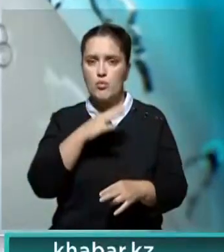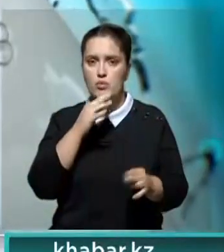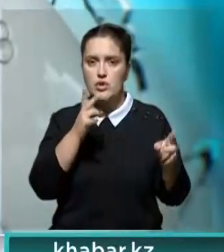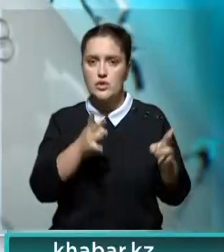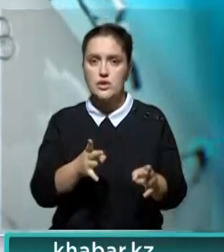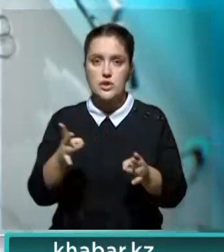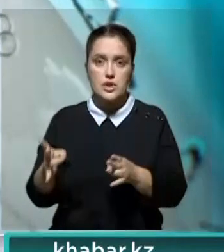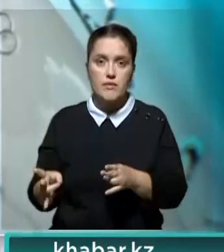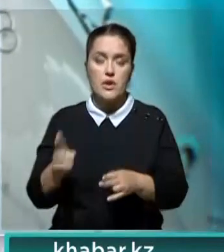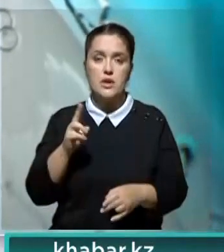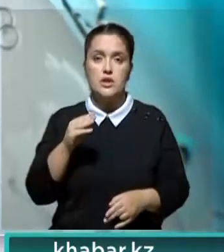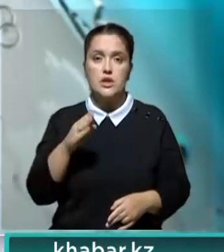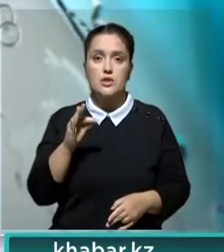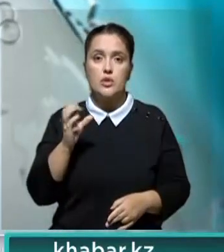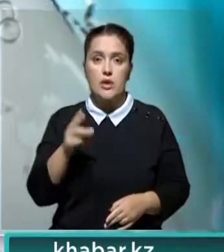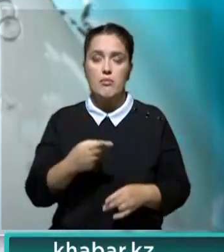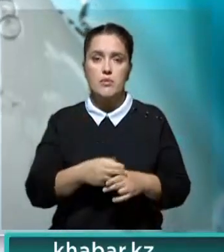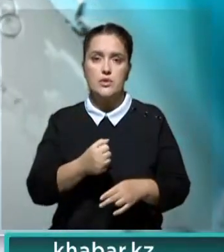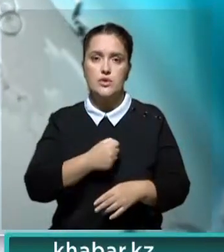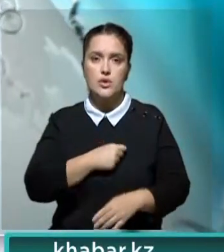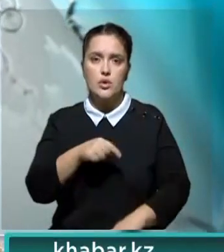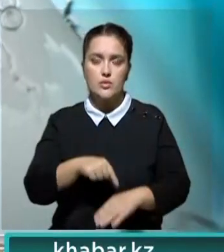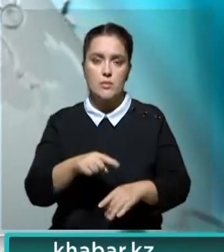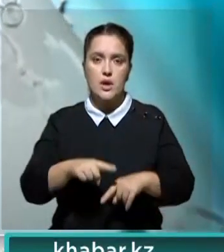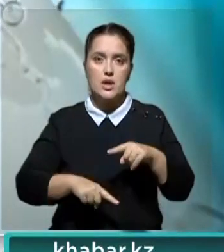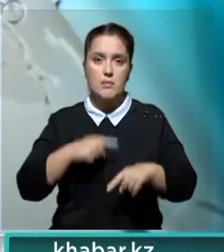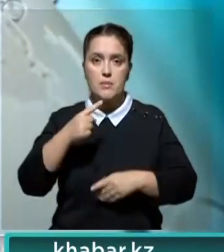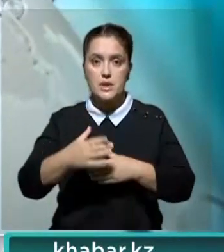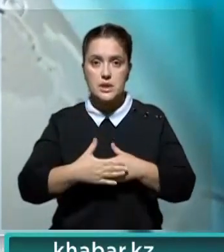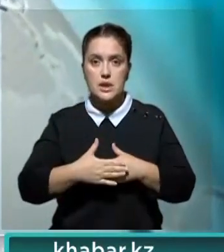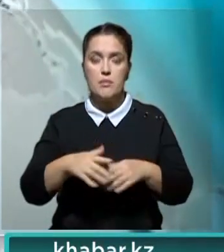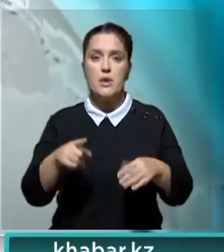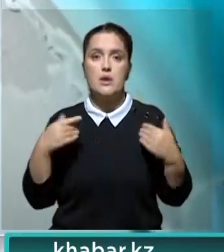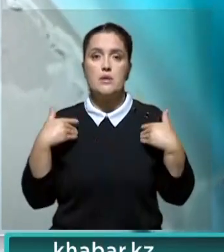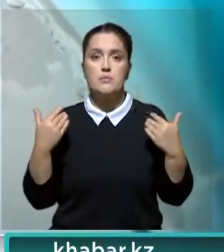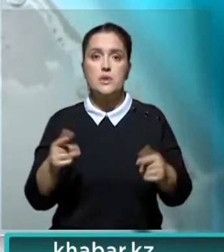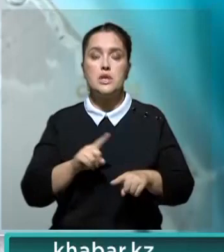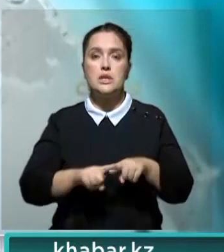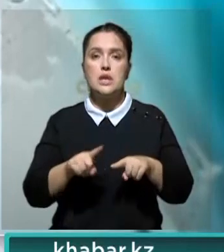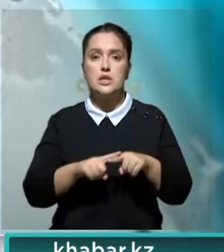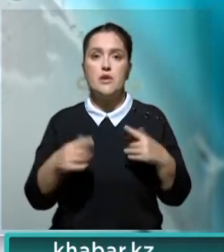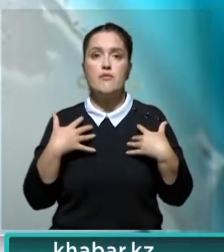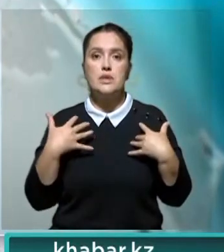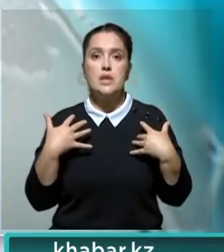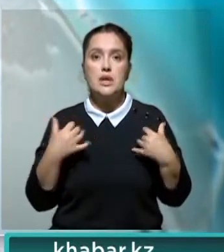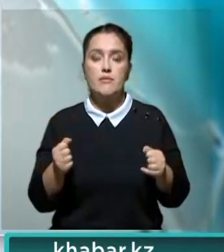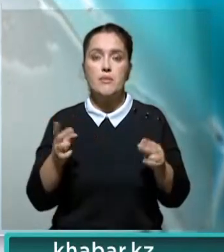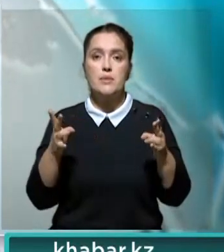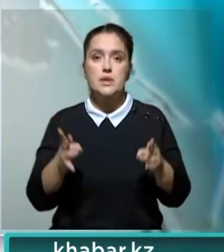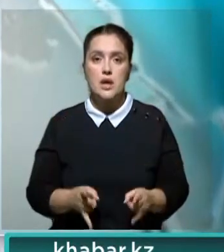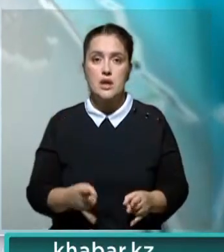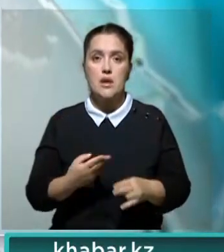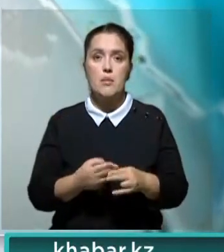собой многочисленные жертвы. Касым-Жомарт Токаев выразил соболезнования родным и близким погибших, а также пожелал скорейшего выздоровления